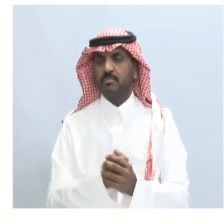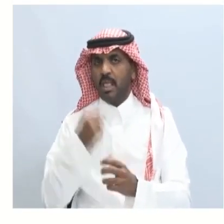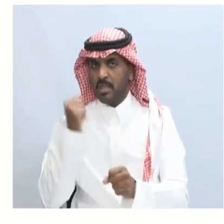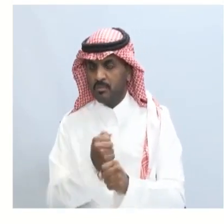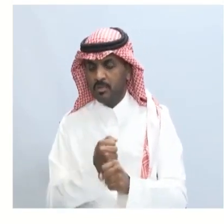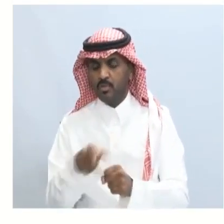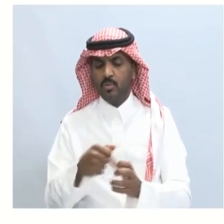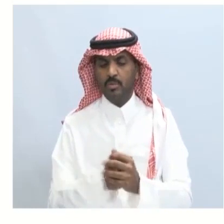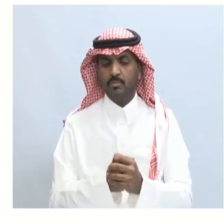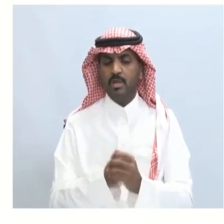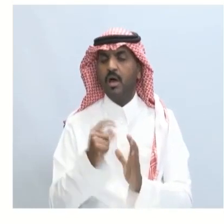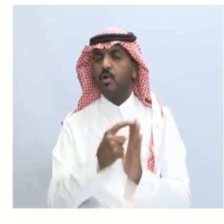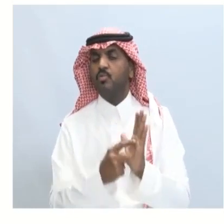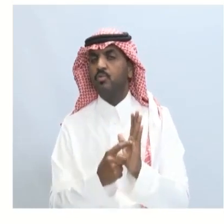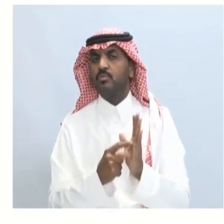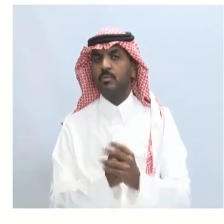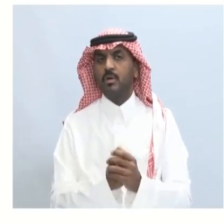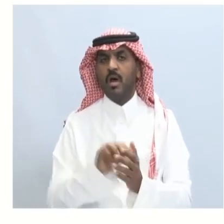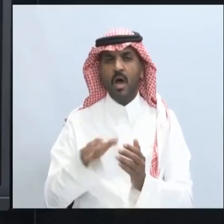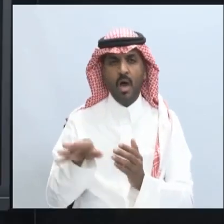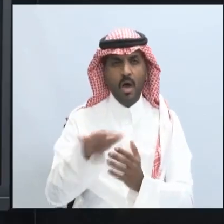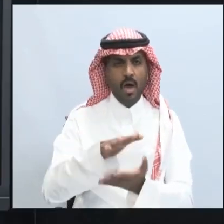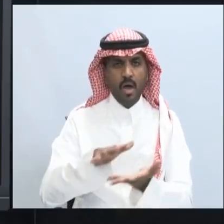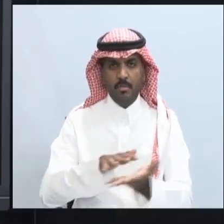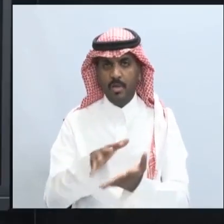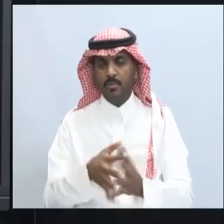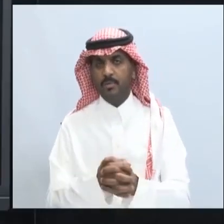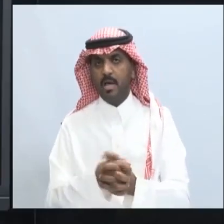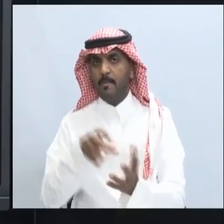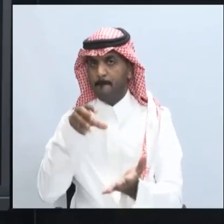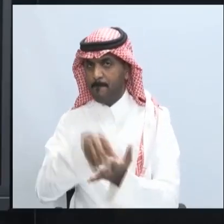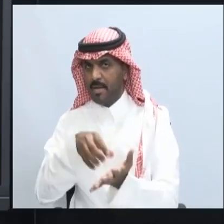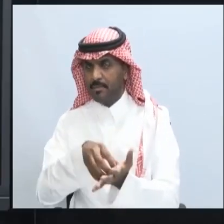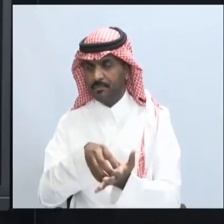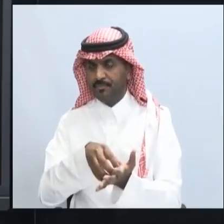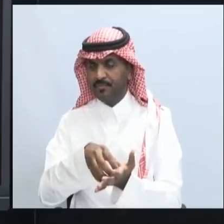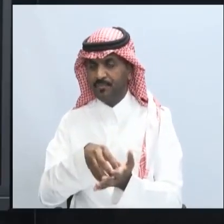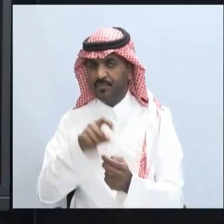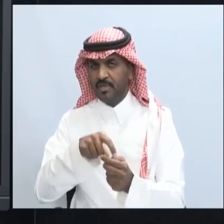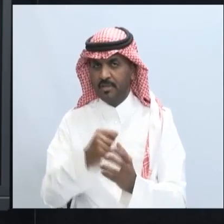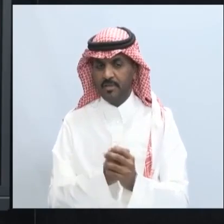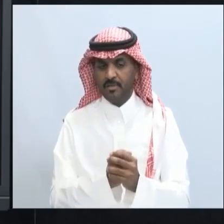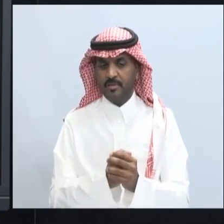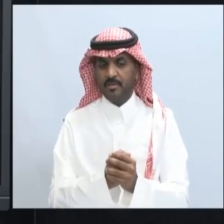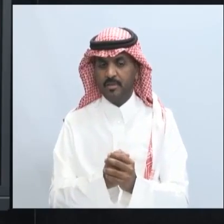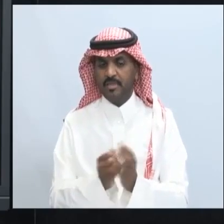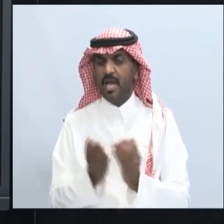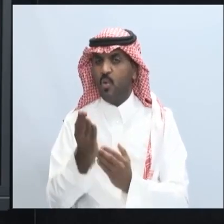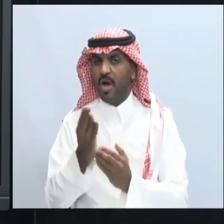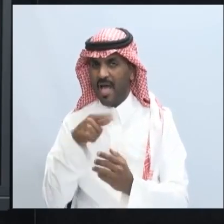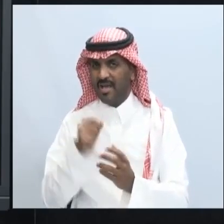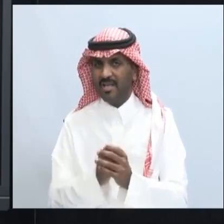الناحيه القانونيه فان في غالب الحال ان المكان الذ الذي يكون في تكون فيه الدعوه